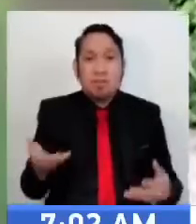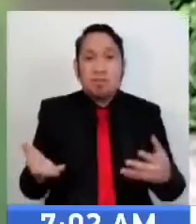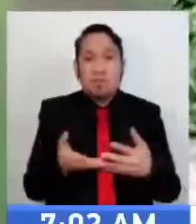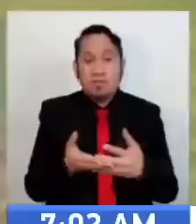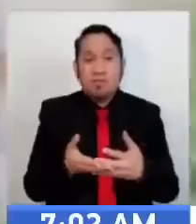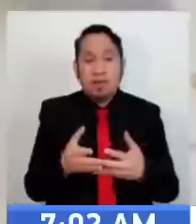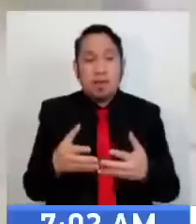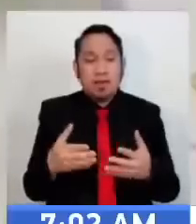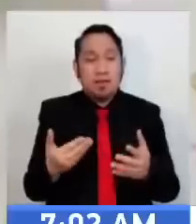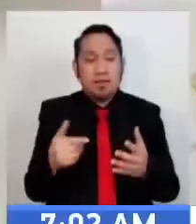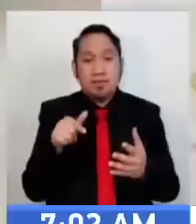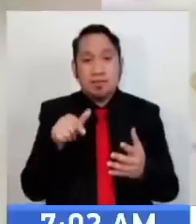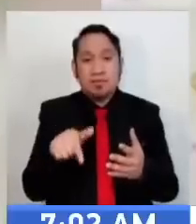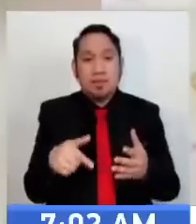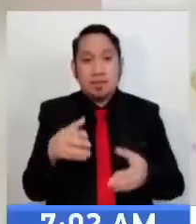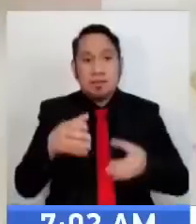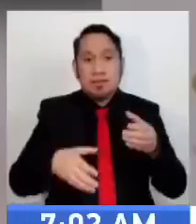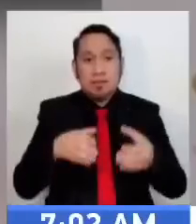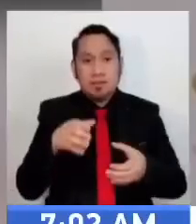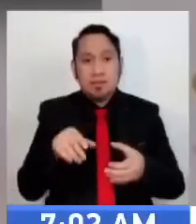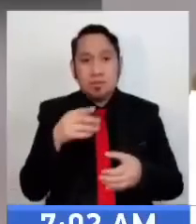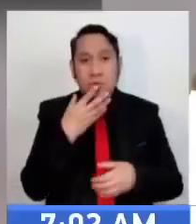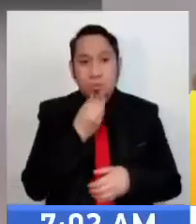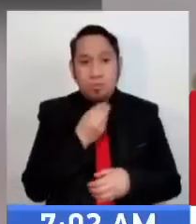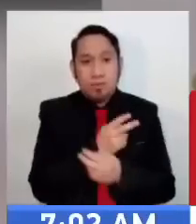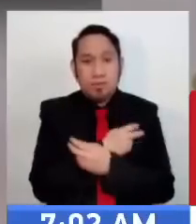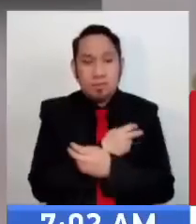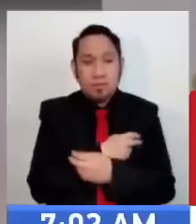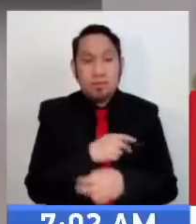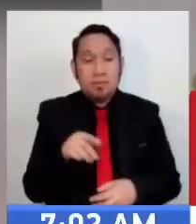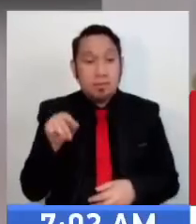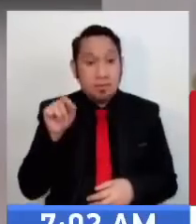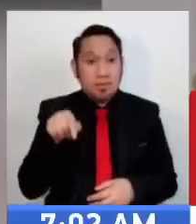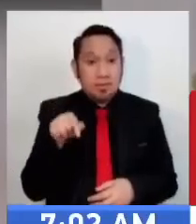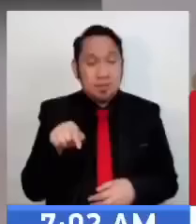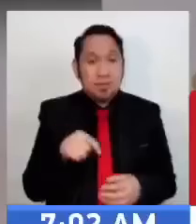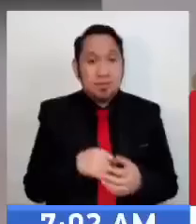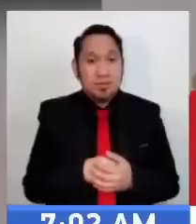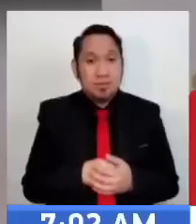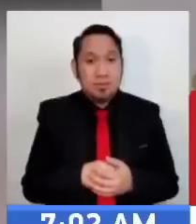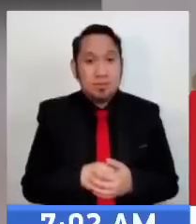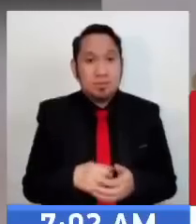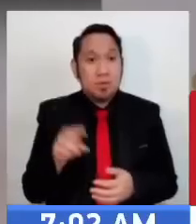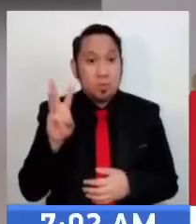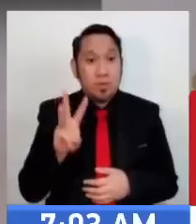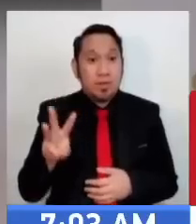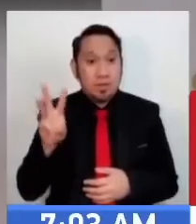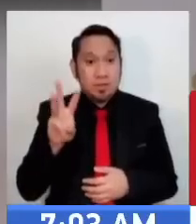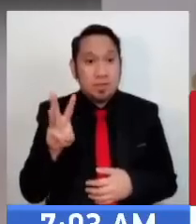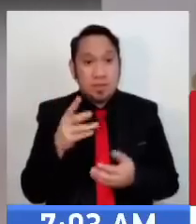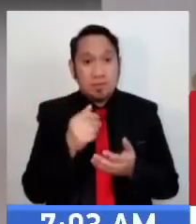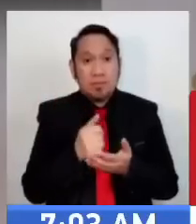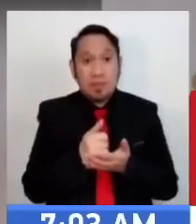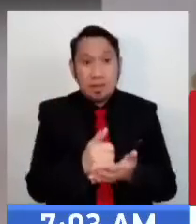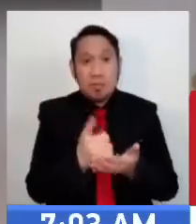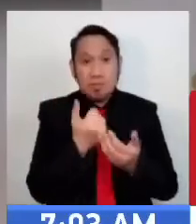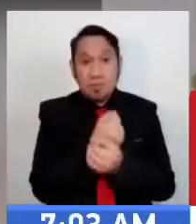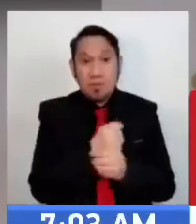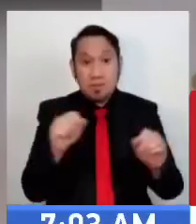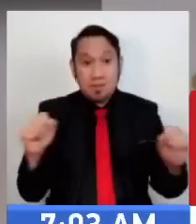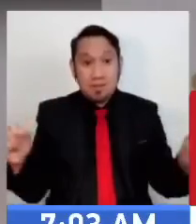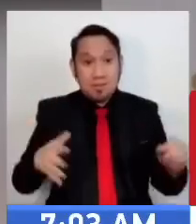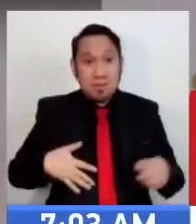kanila. Nitong Miyerkules naman, nagsagawa ng dog rescue ang mga otoridad sa Barangay Adlaon. Mahigit 100